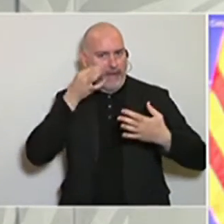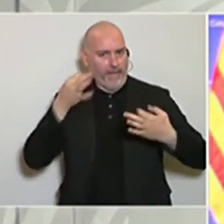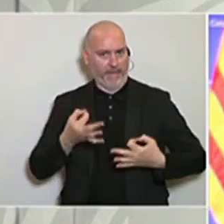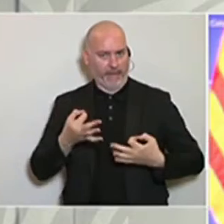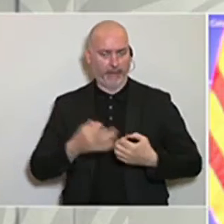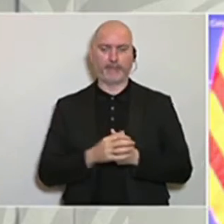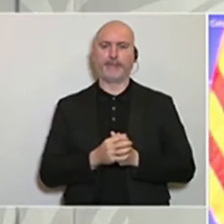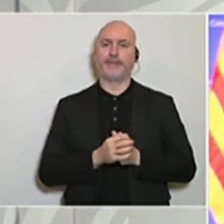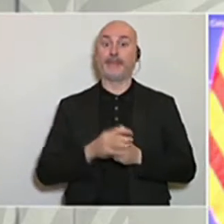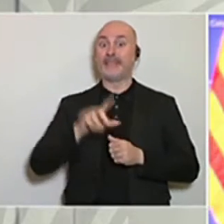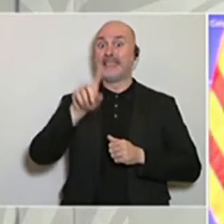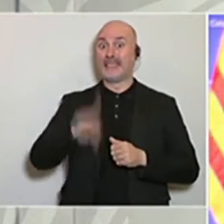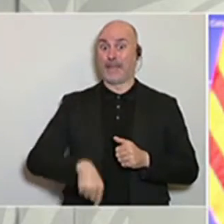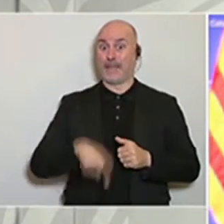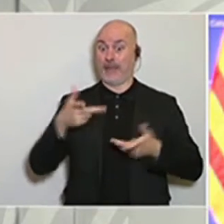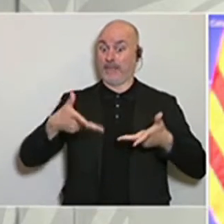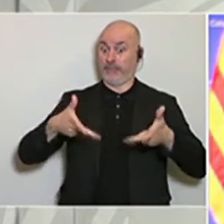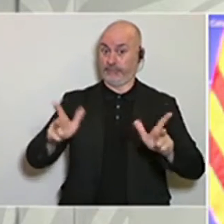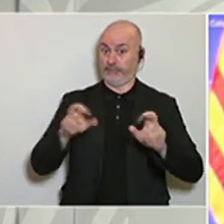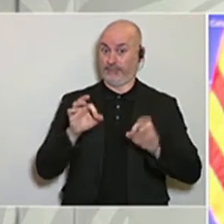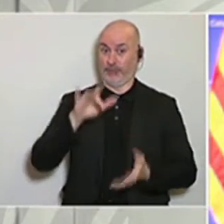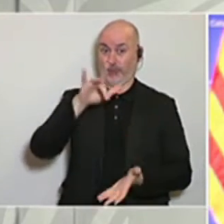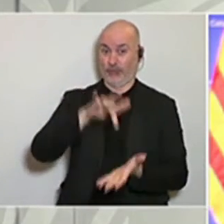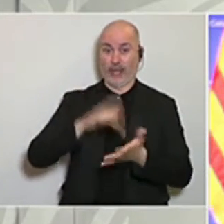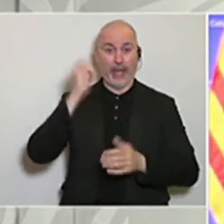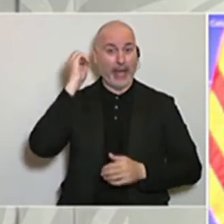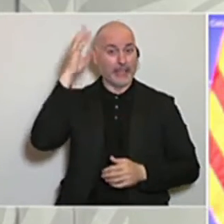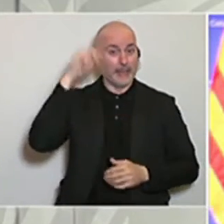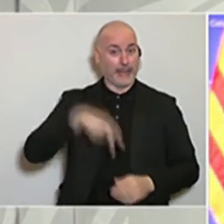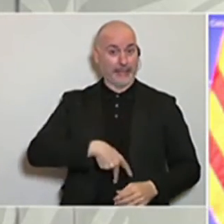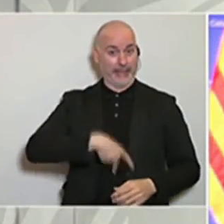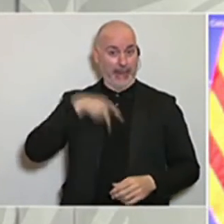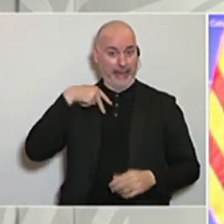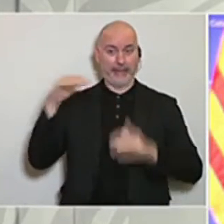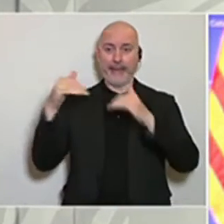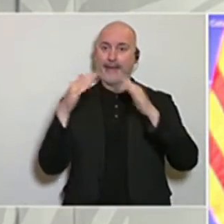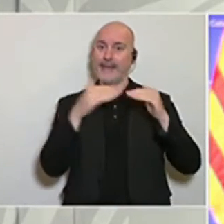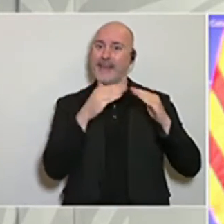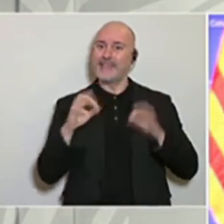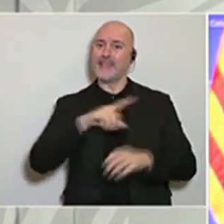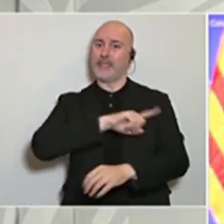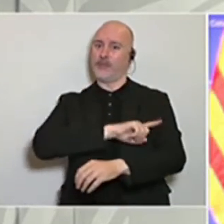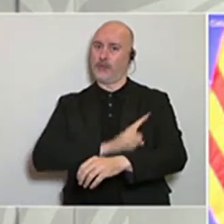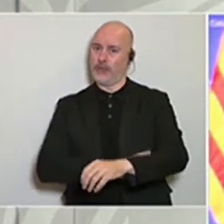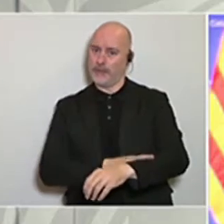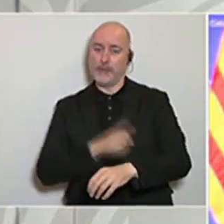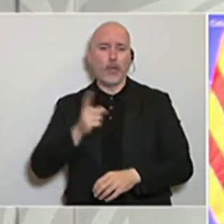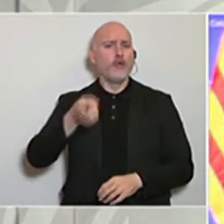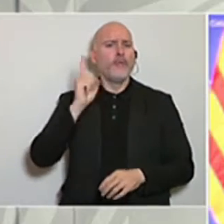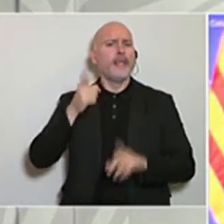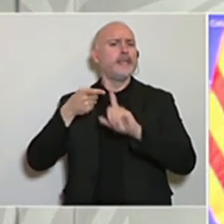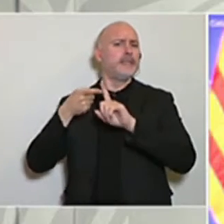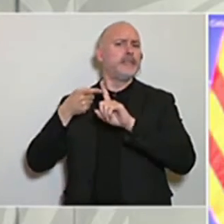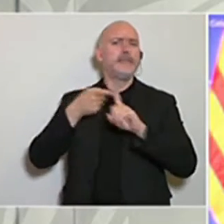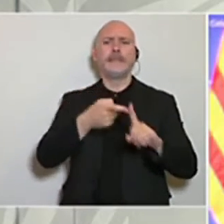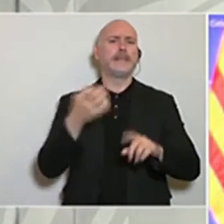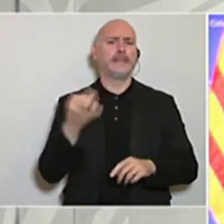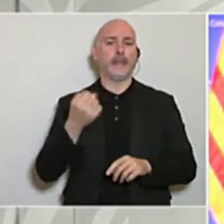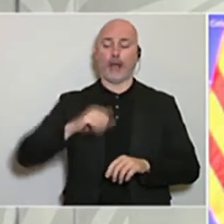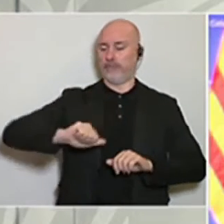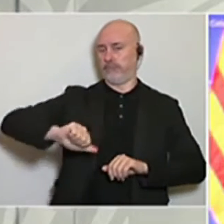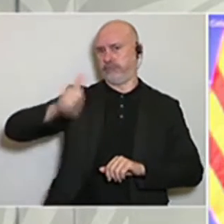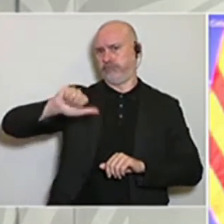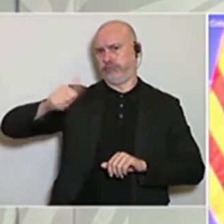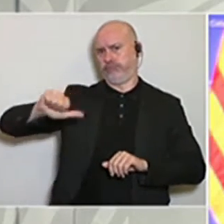Així mateix, també s'autoritza la celebració de les assemblees generals de les entitats esportives només amb l'objectiu de poder aprovar tots